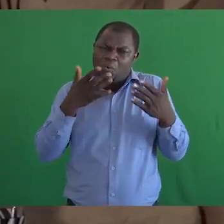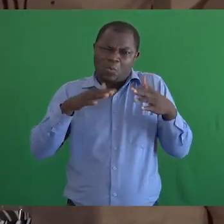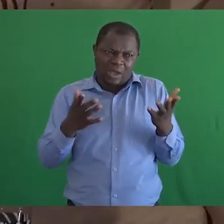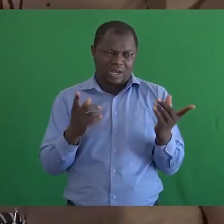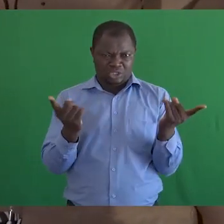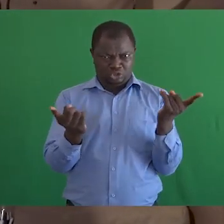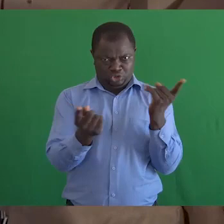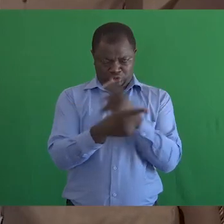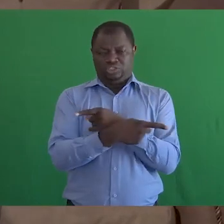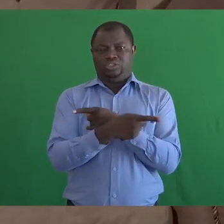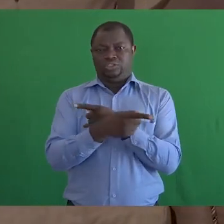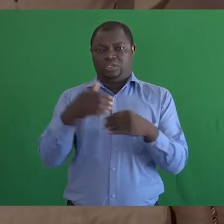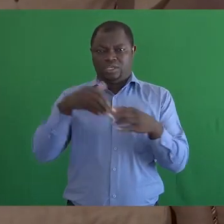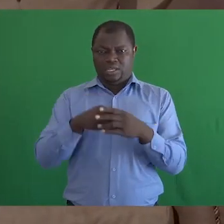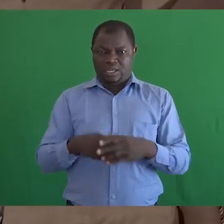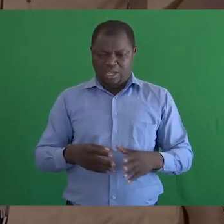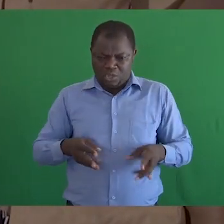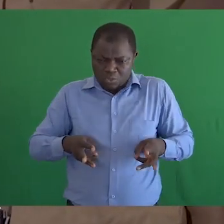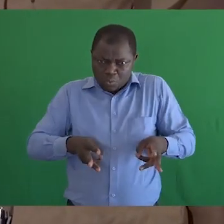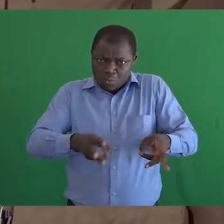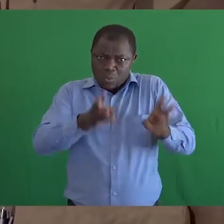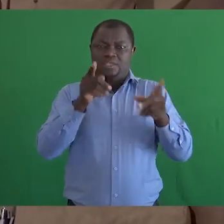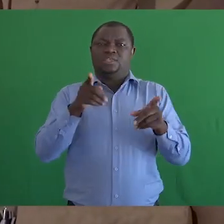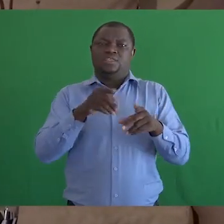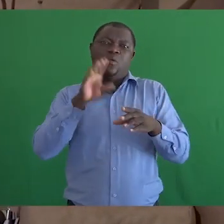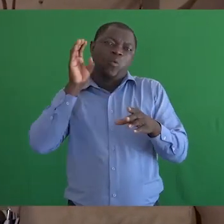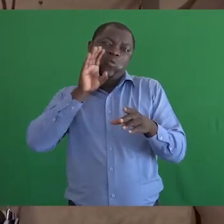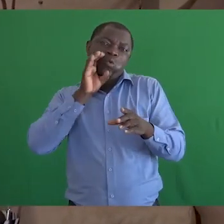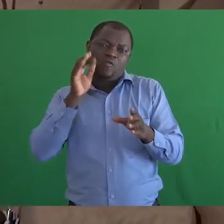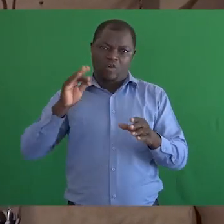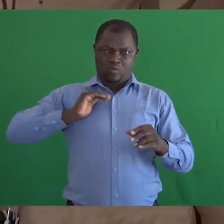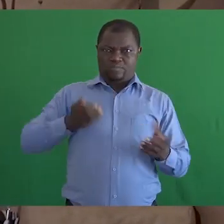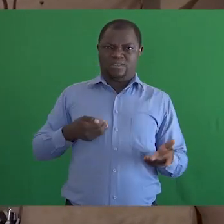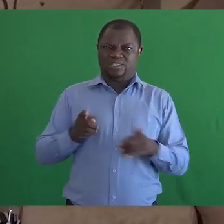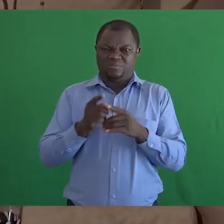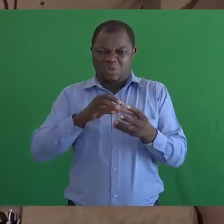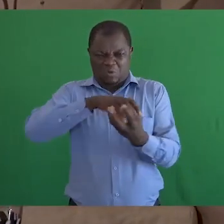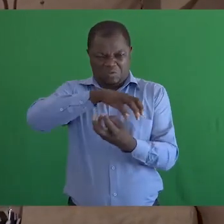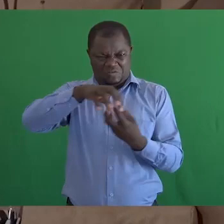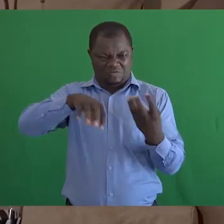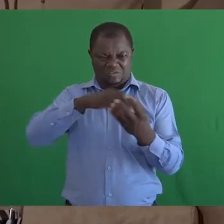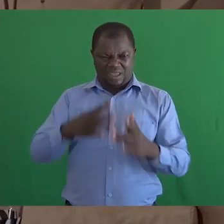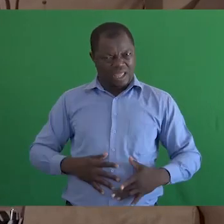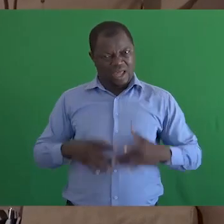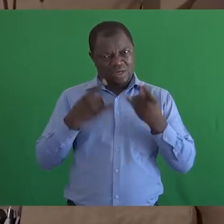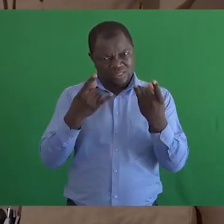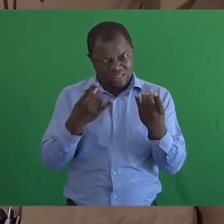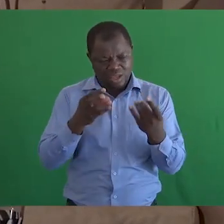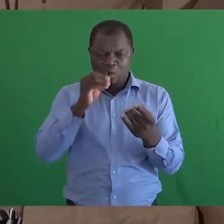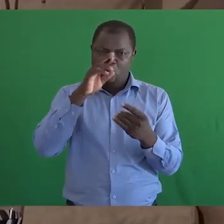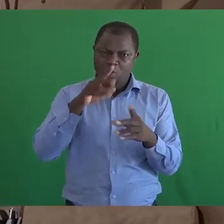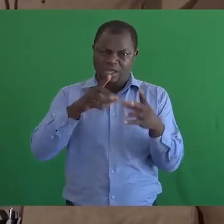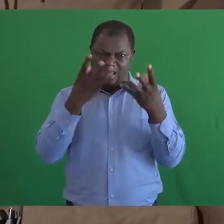pane zvinosanduka here mukati merwendo urwo zvingakanganise utano kana kuti